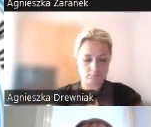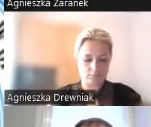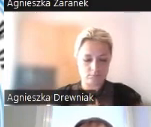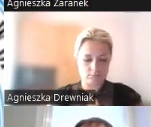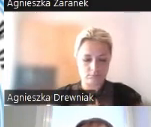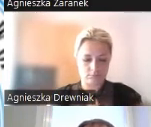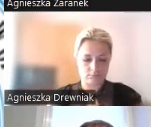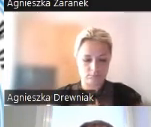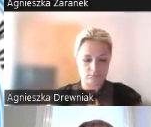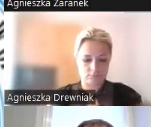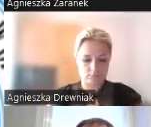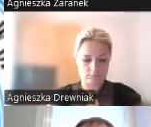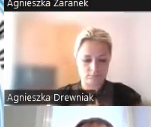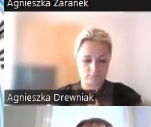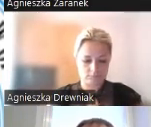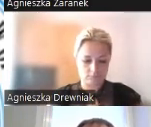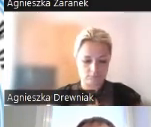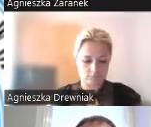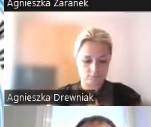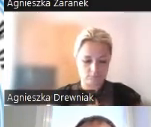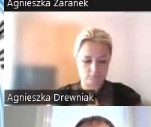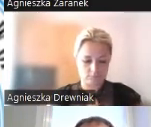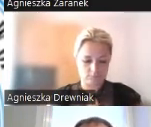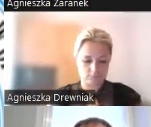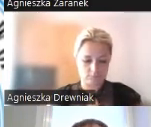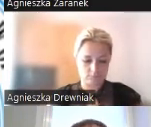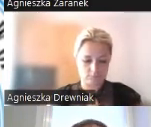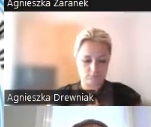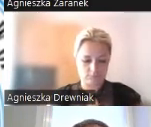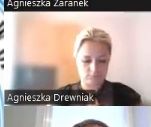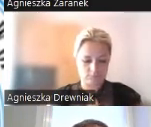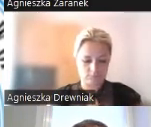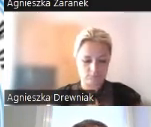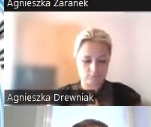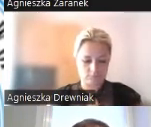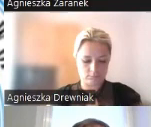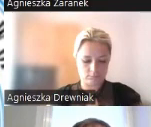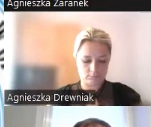o kilometr i no, nie byłoby możliwości, aby oni pracowali tylko